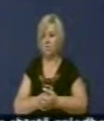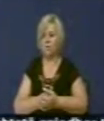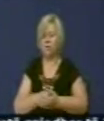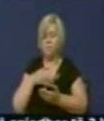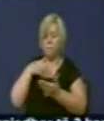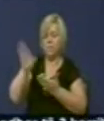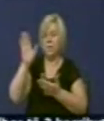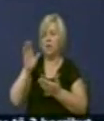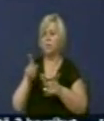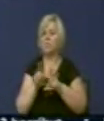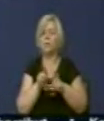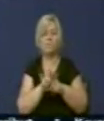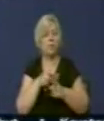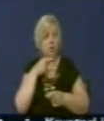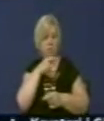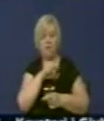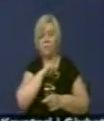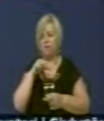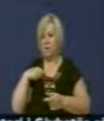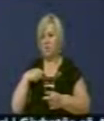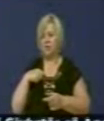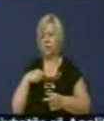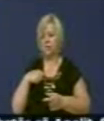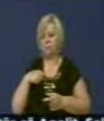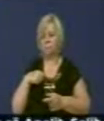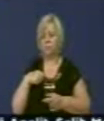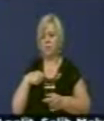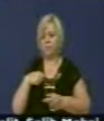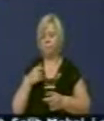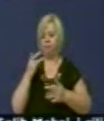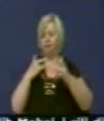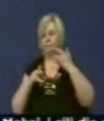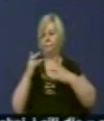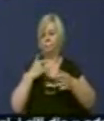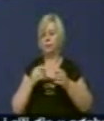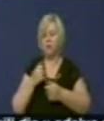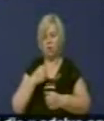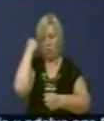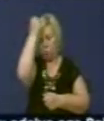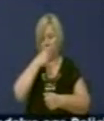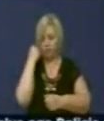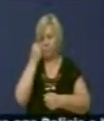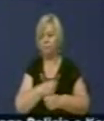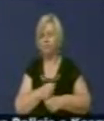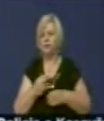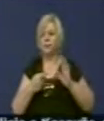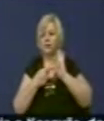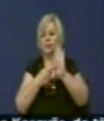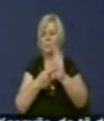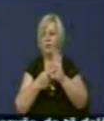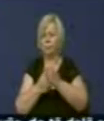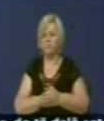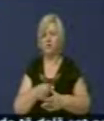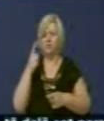cila e konsideron Kosovën si tjetër fare, ka bërë tjetërsimin e vetë zyrtarëve të